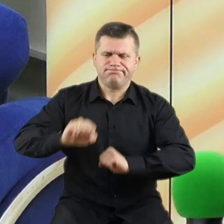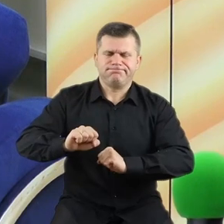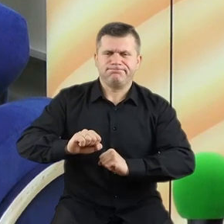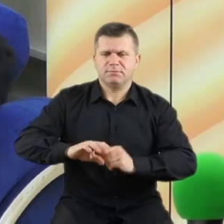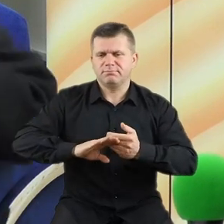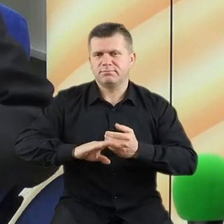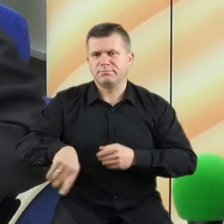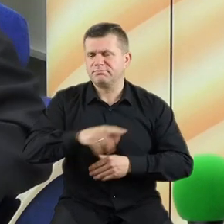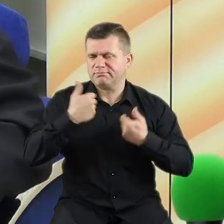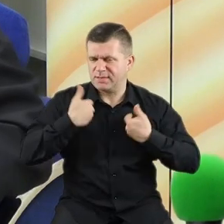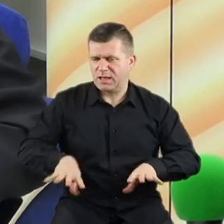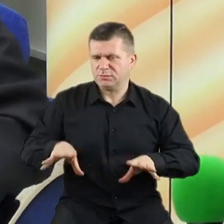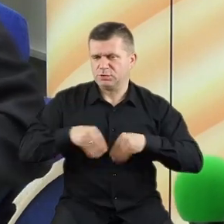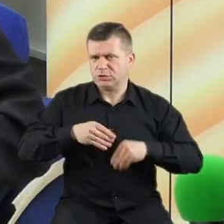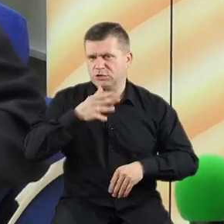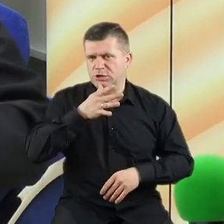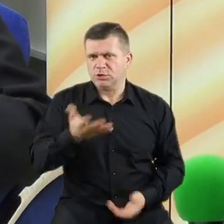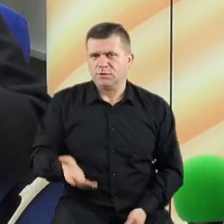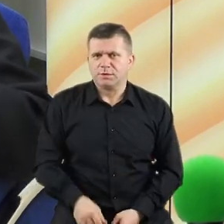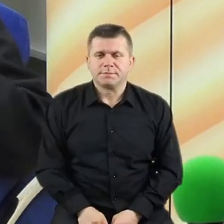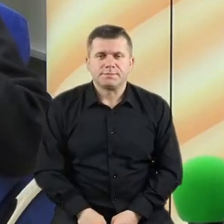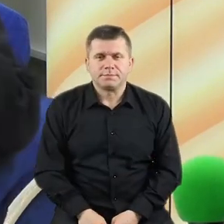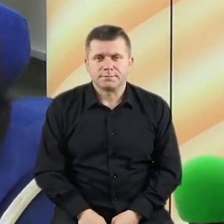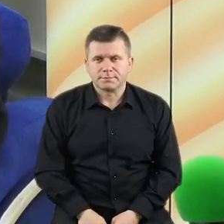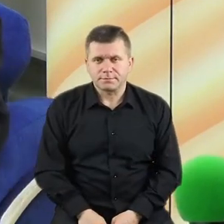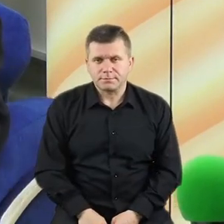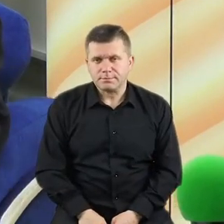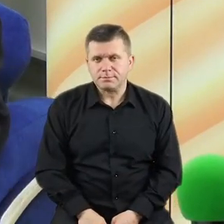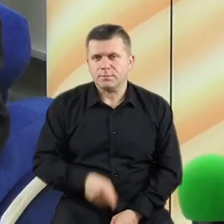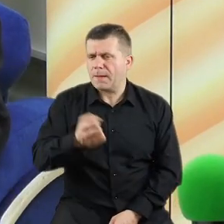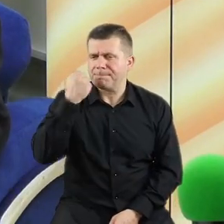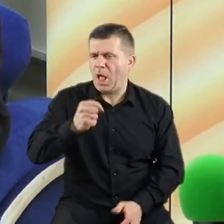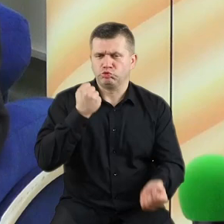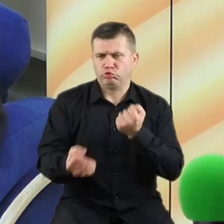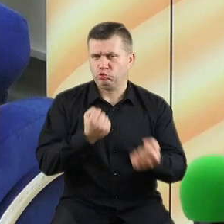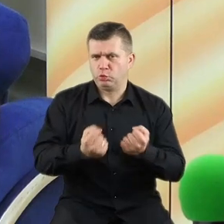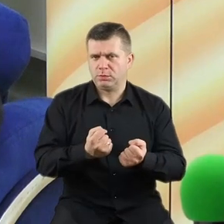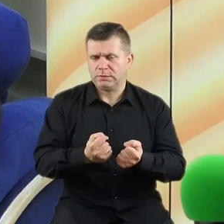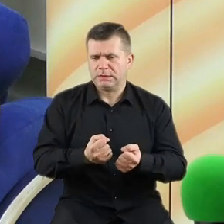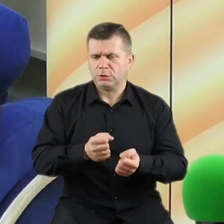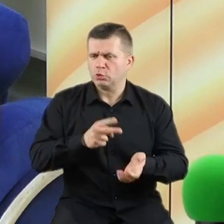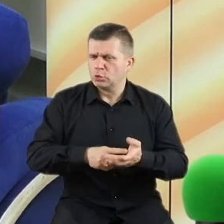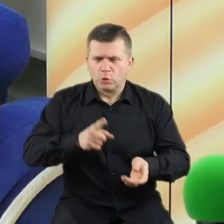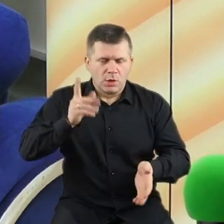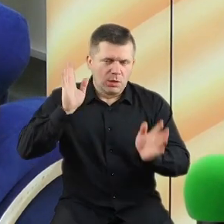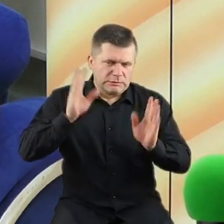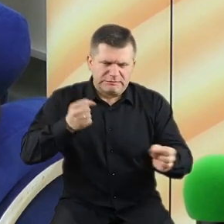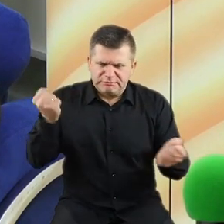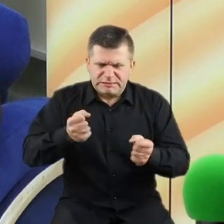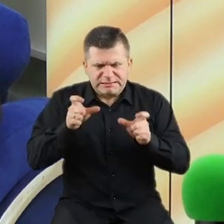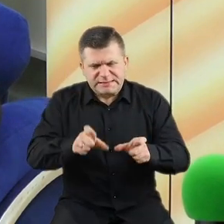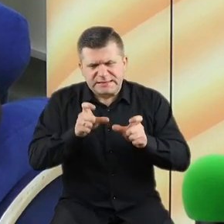wojną w Ameryce, więc nie chciano przyjmować. Zresztą to jest bardzo trudne. I w końcu pod silnym